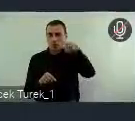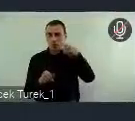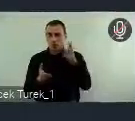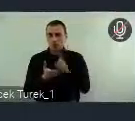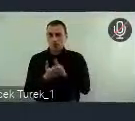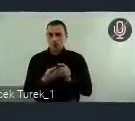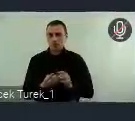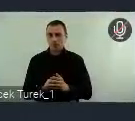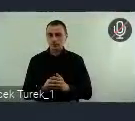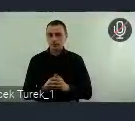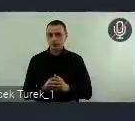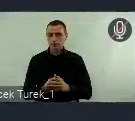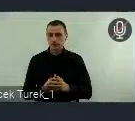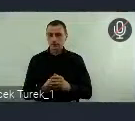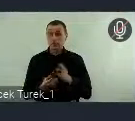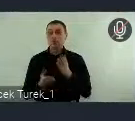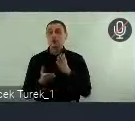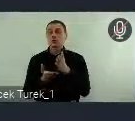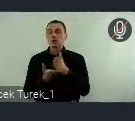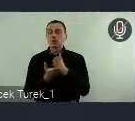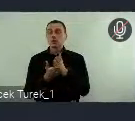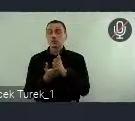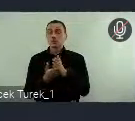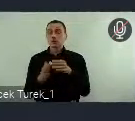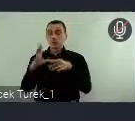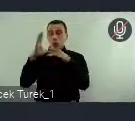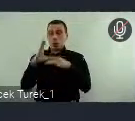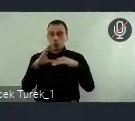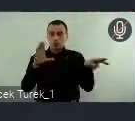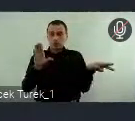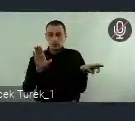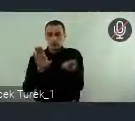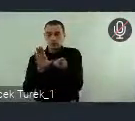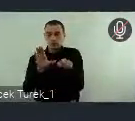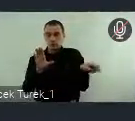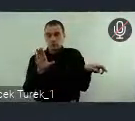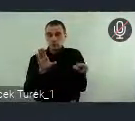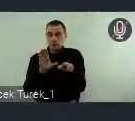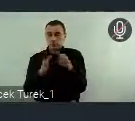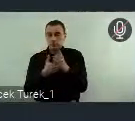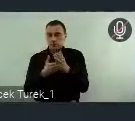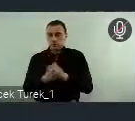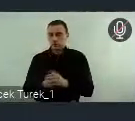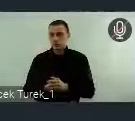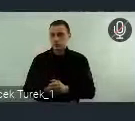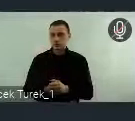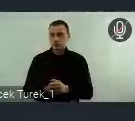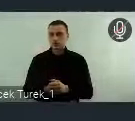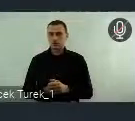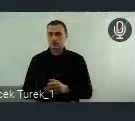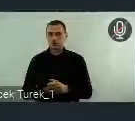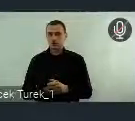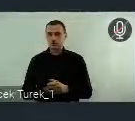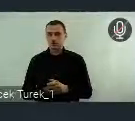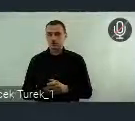teraz zacznie się manewrować żeby dojechać do do schodów U nas jest bardzo mocny trunek Polskiego Związku głuchych W tym budynku główne pomieszczenia